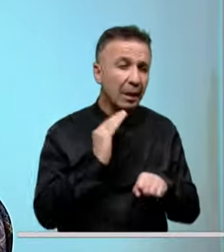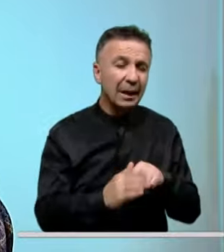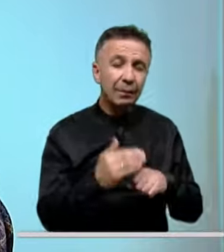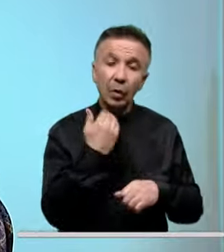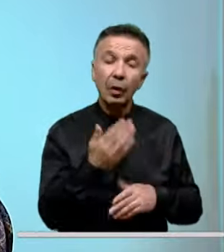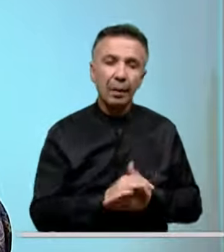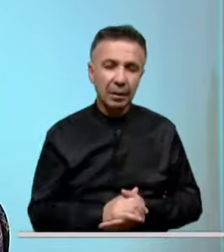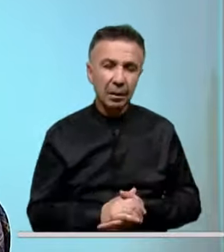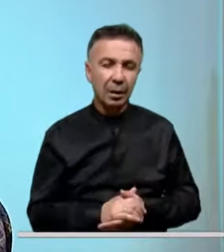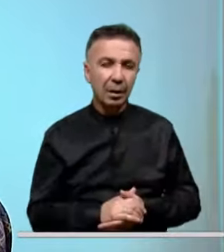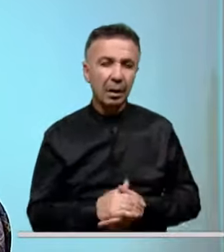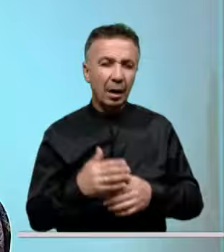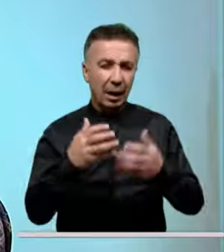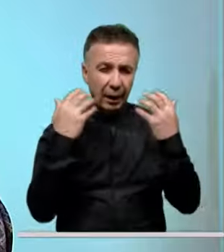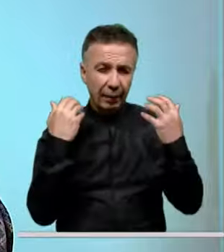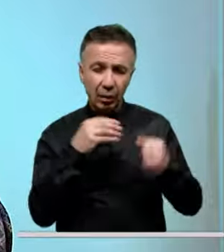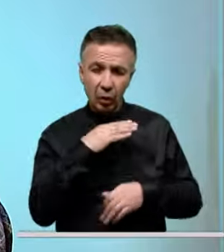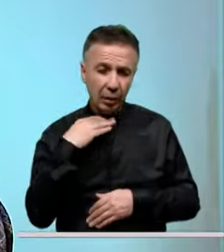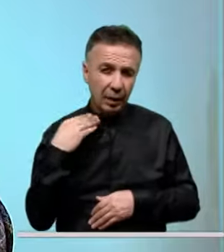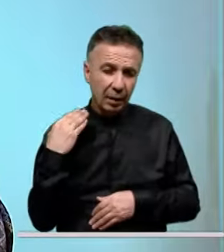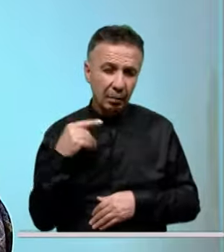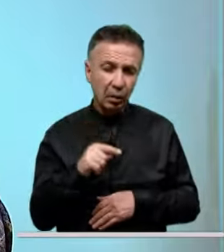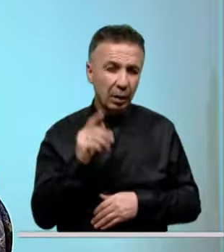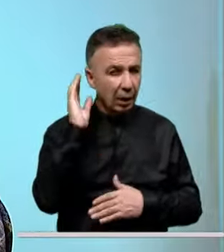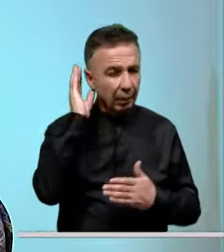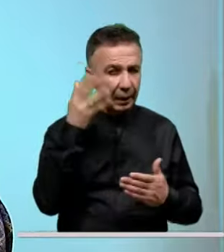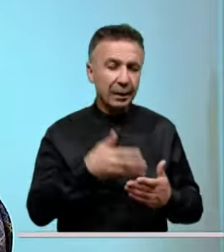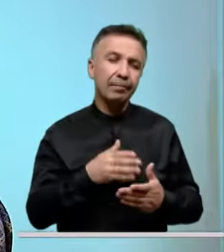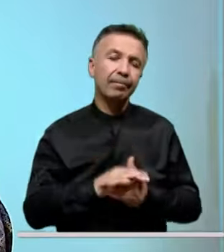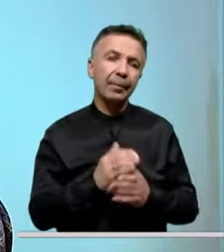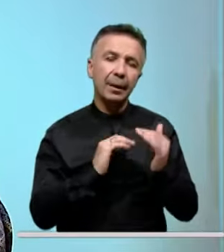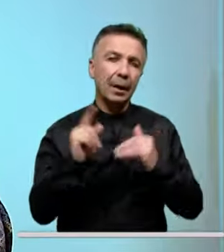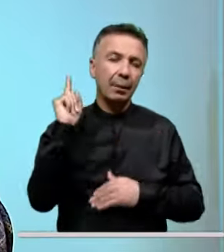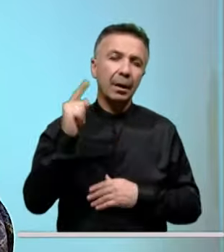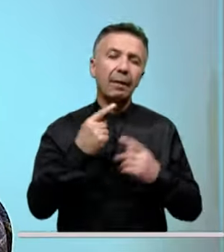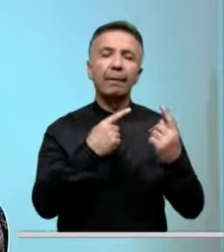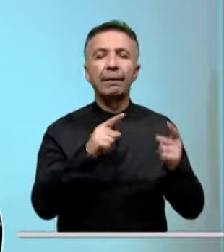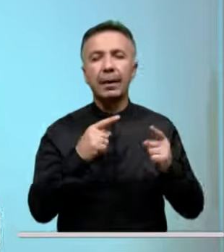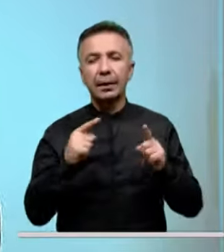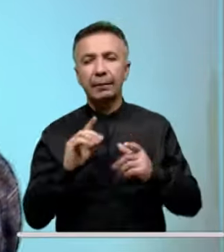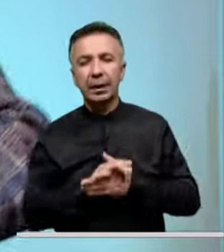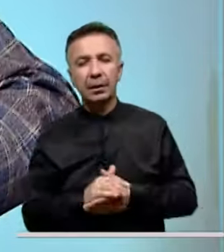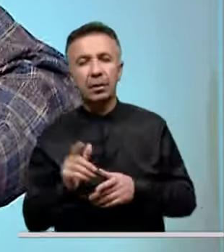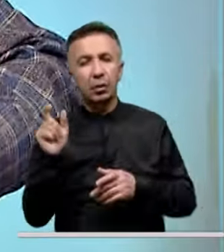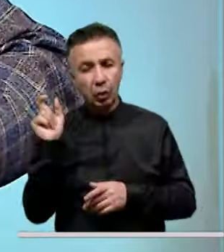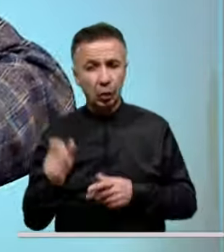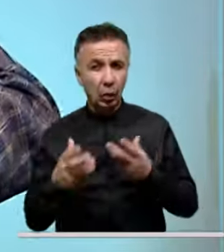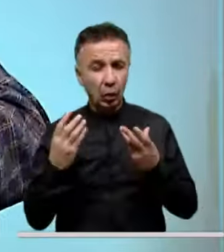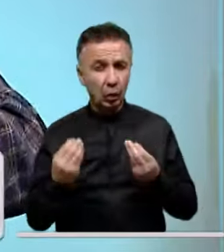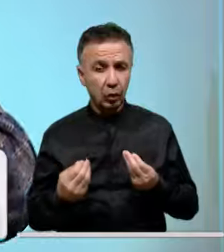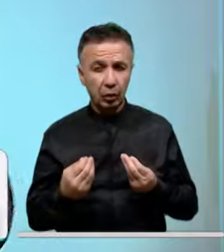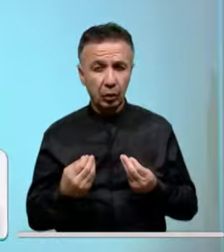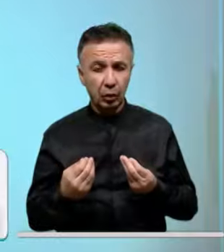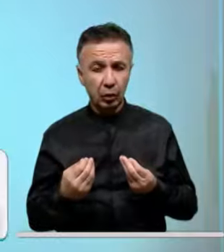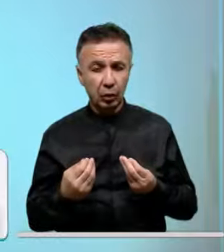Kurbanın kesinlikle bu ibadetin, hep söylerim, Cenab-ı Hakk'a farklı usullerle kulluğumuzu sergileriz.